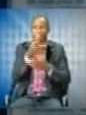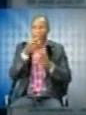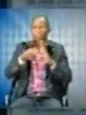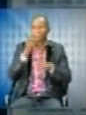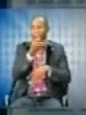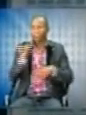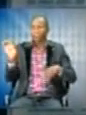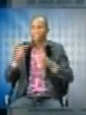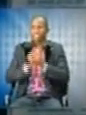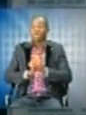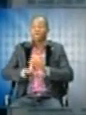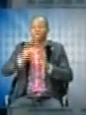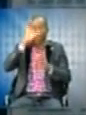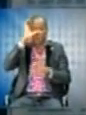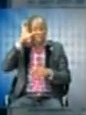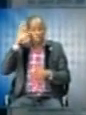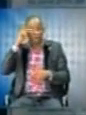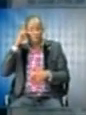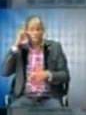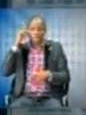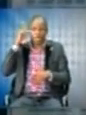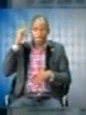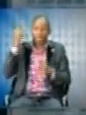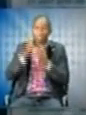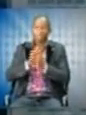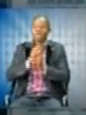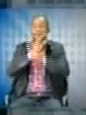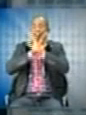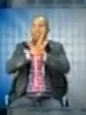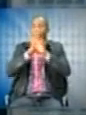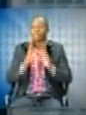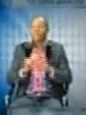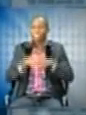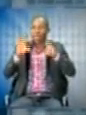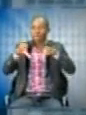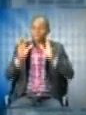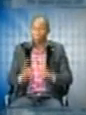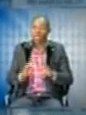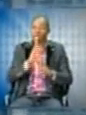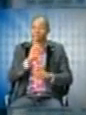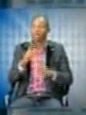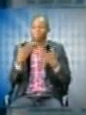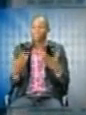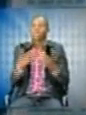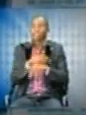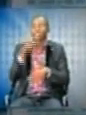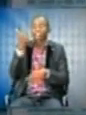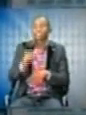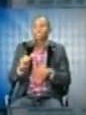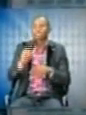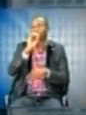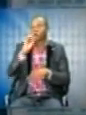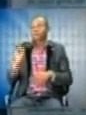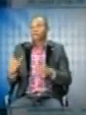de Coréens, des Indiens, des Vietnamiens et des Congolais de la RDC qui constituent aujourd'hui 10% de l'ensemble